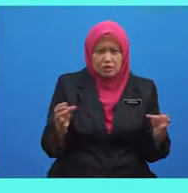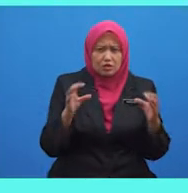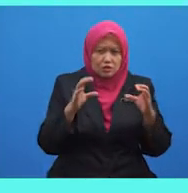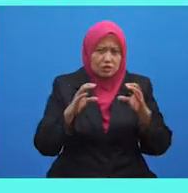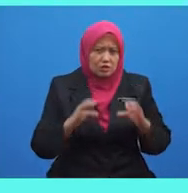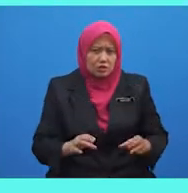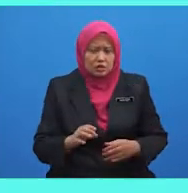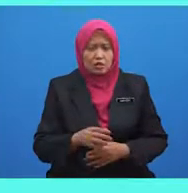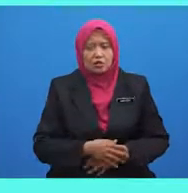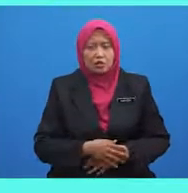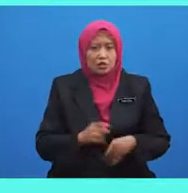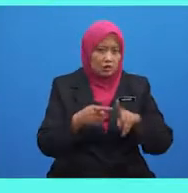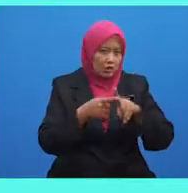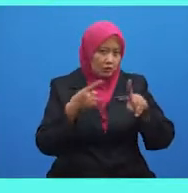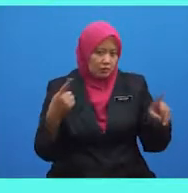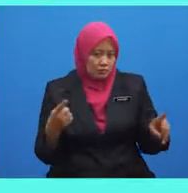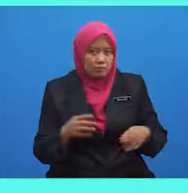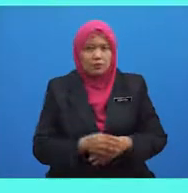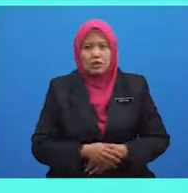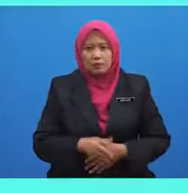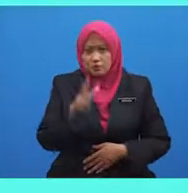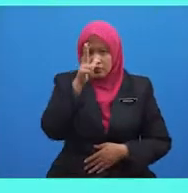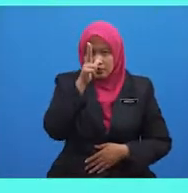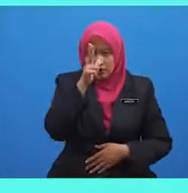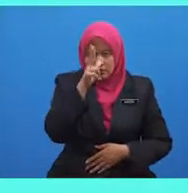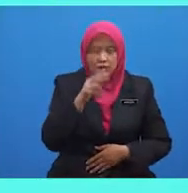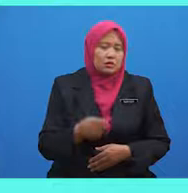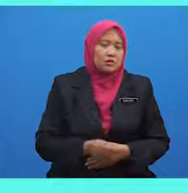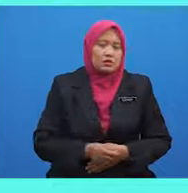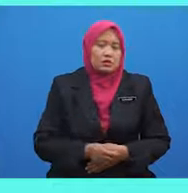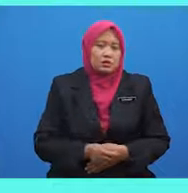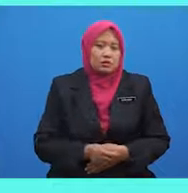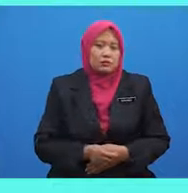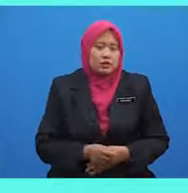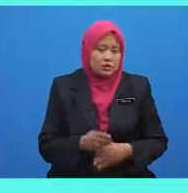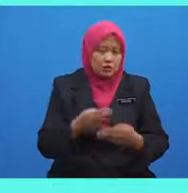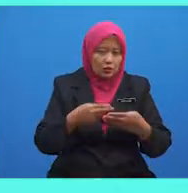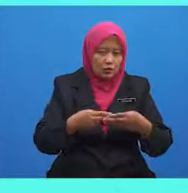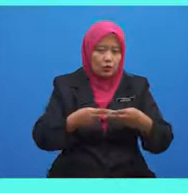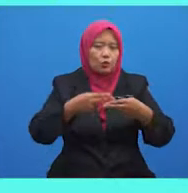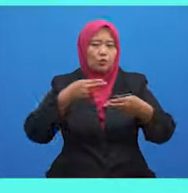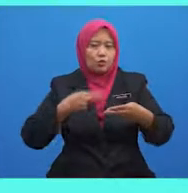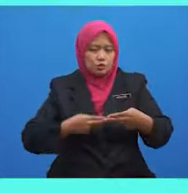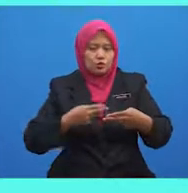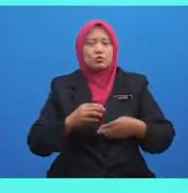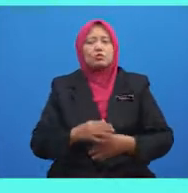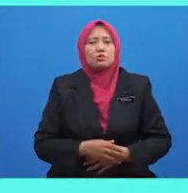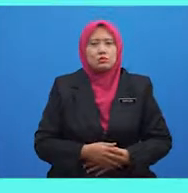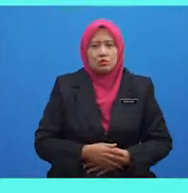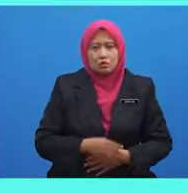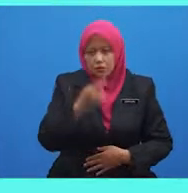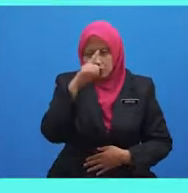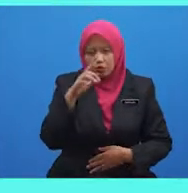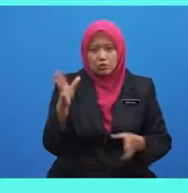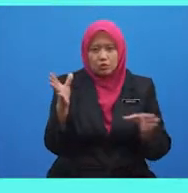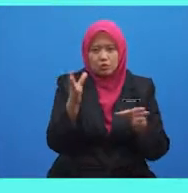terpaksa berundur, pemerintahan Kesultanan Melayu Melaka terus berjuang untuk mendapatkan kembali kedaulatannya.